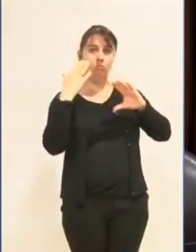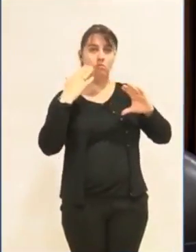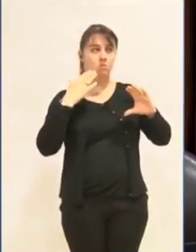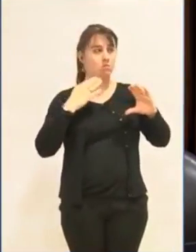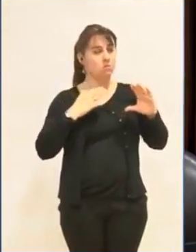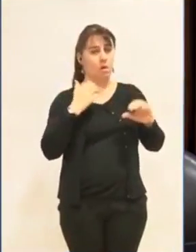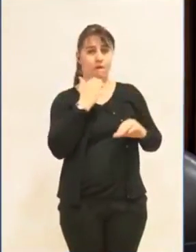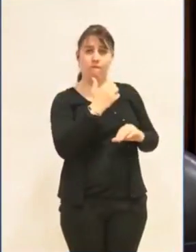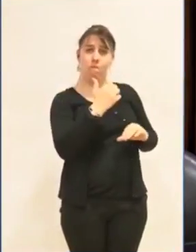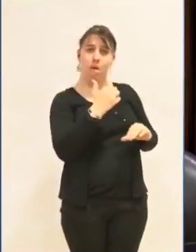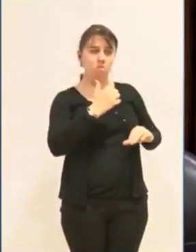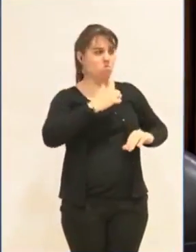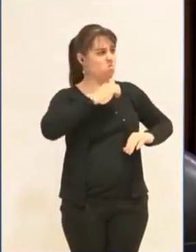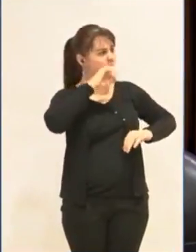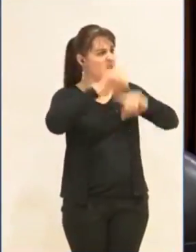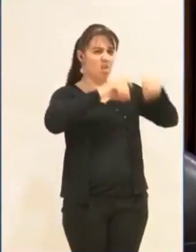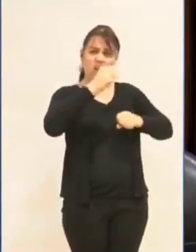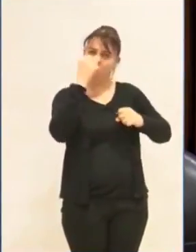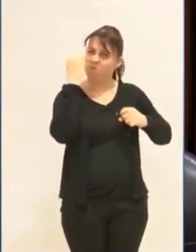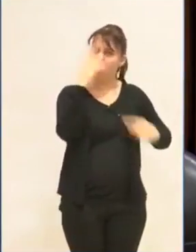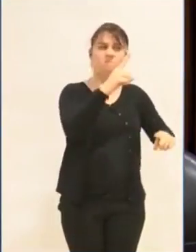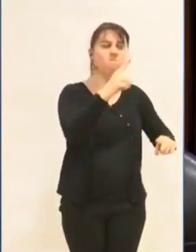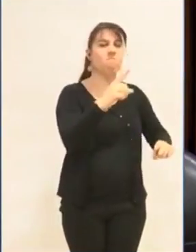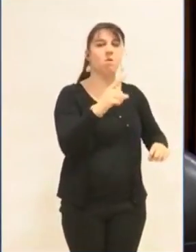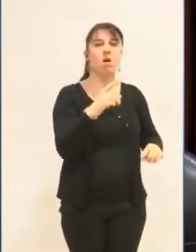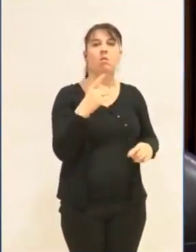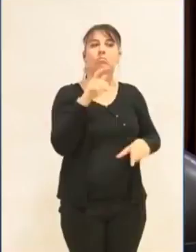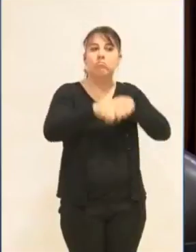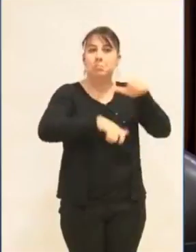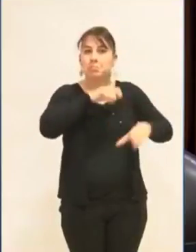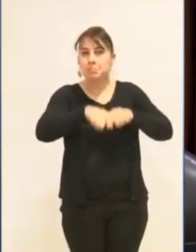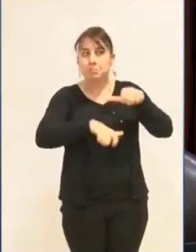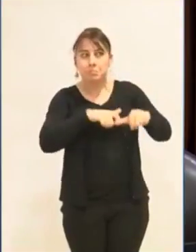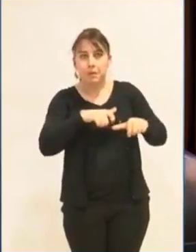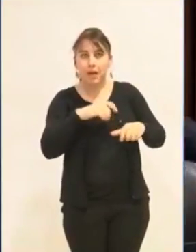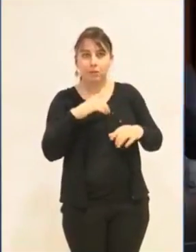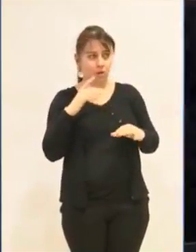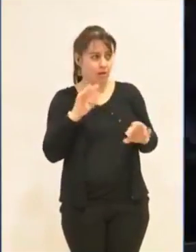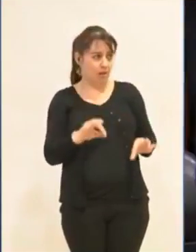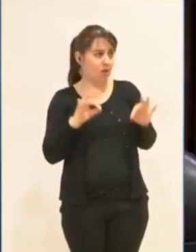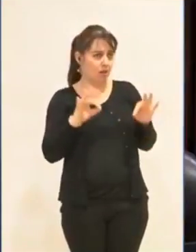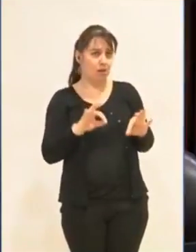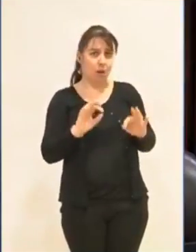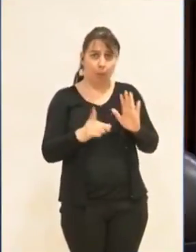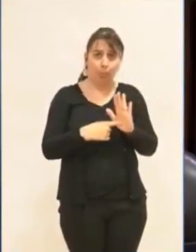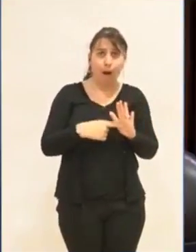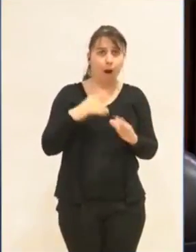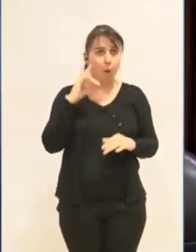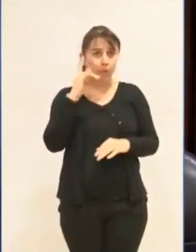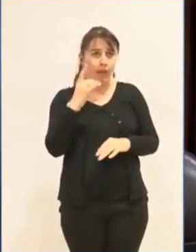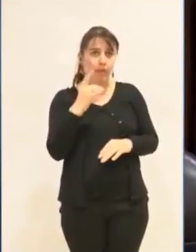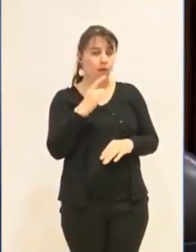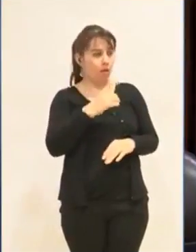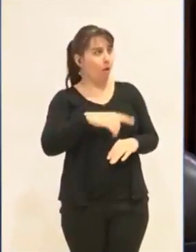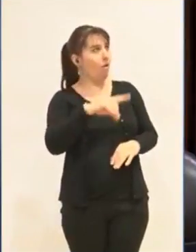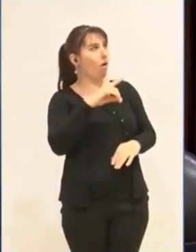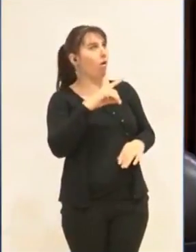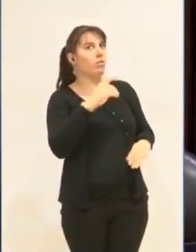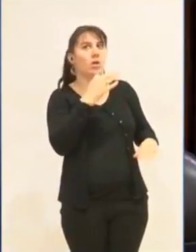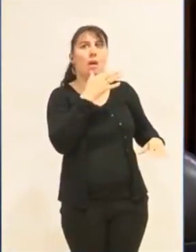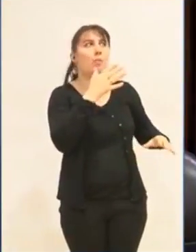boomerang de la part de personnes qui ont pu penser légitimement et honnêtement que jamais vous ne feriez